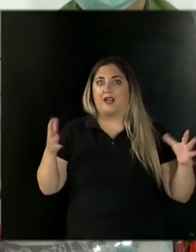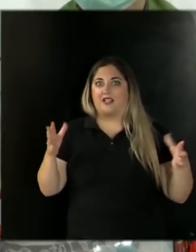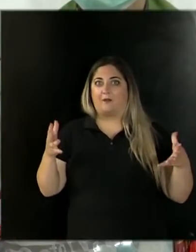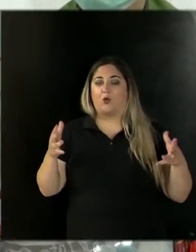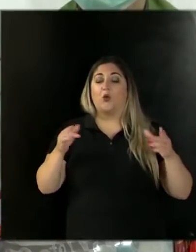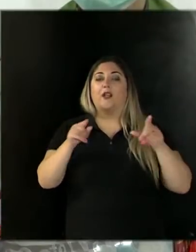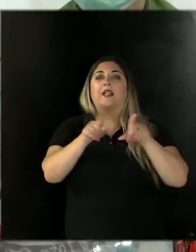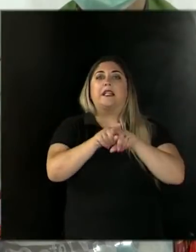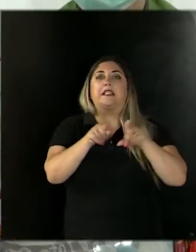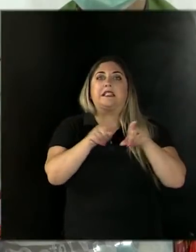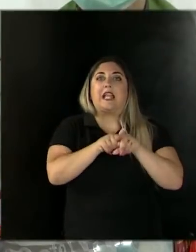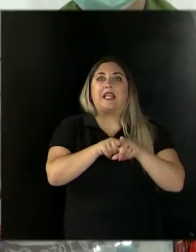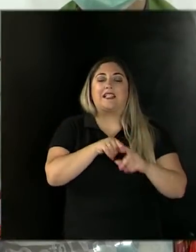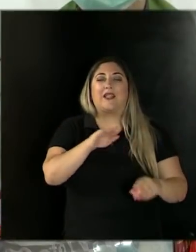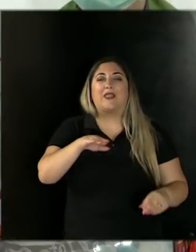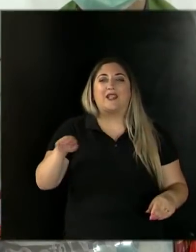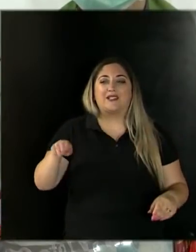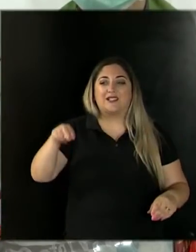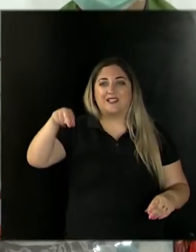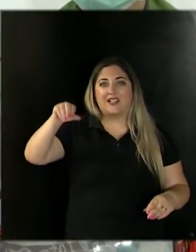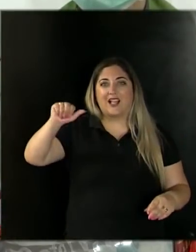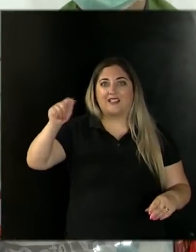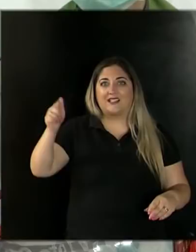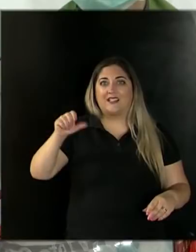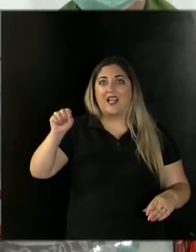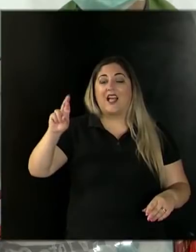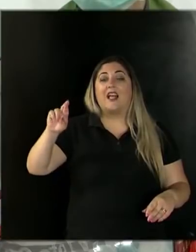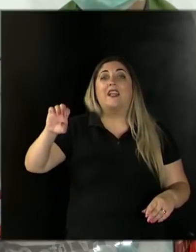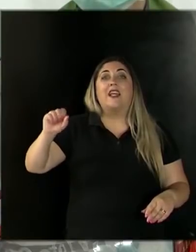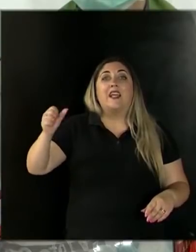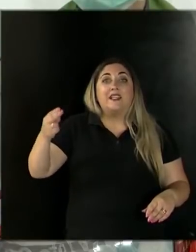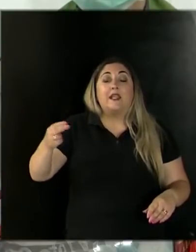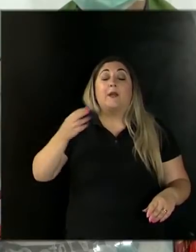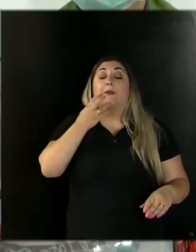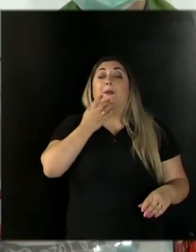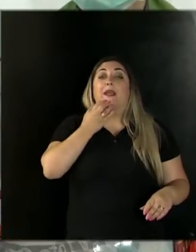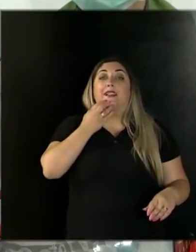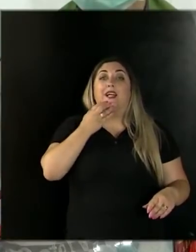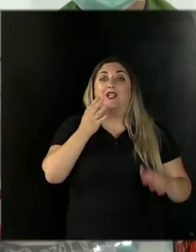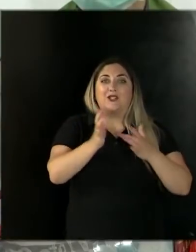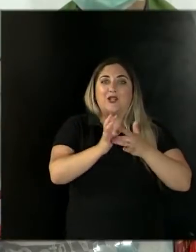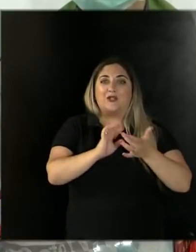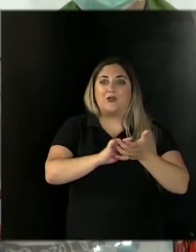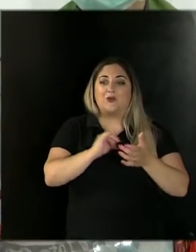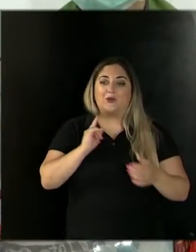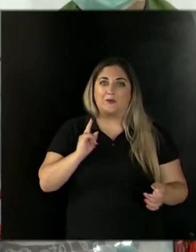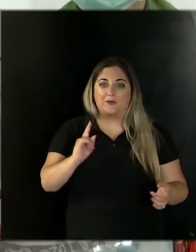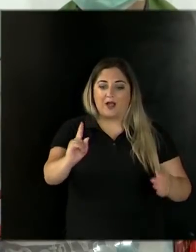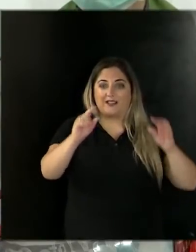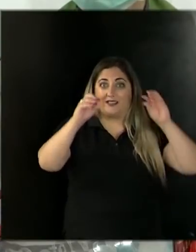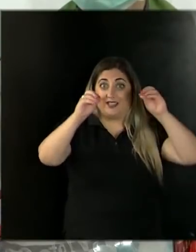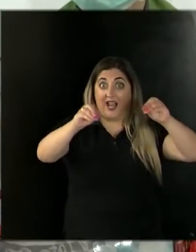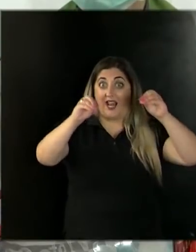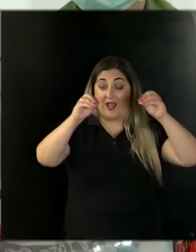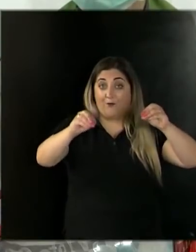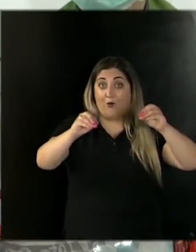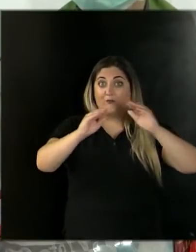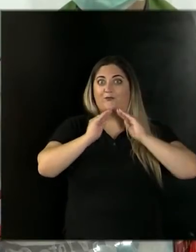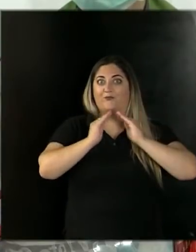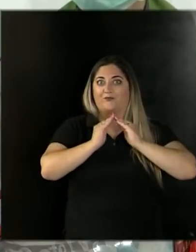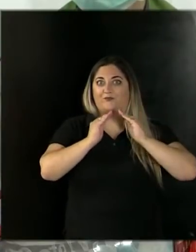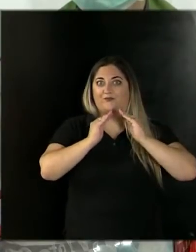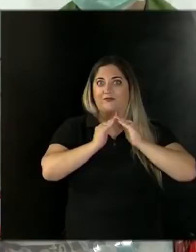L-istess reazzjoni kellhom in-nies ta' Nażaret meta Ġesu mar fis-sinagoga u jippreżenta ruħu